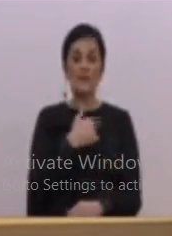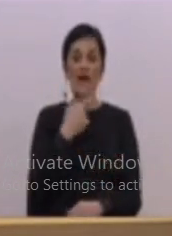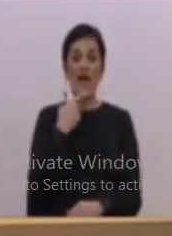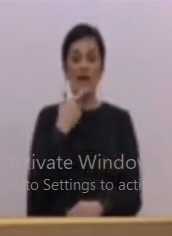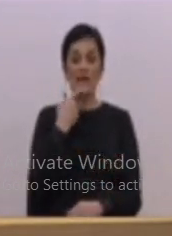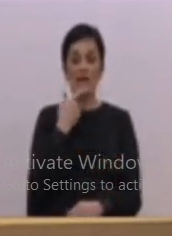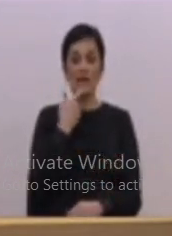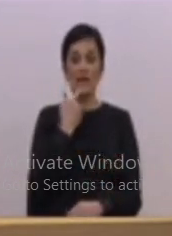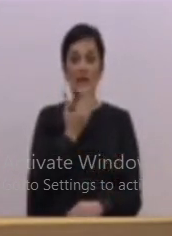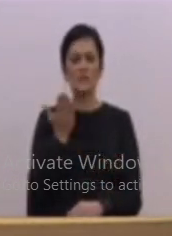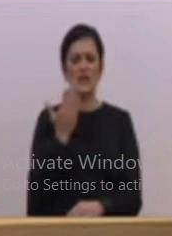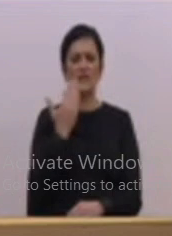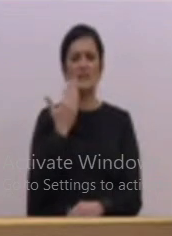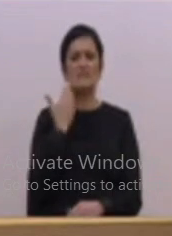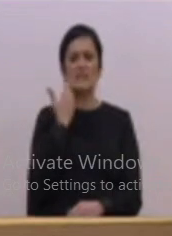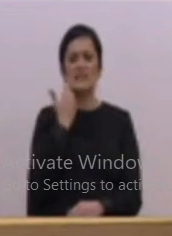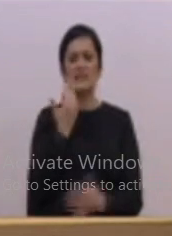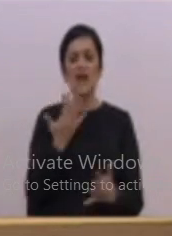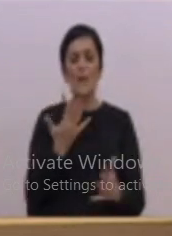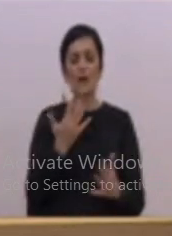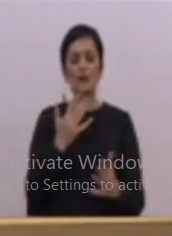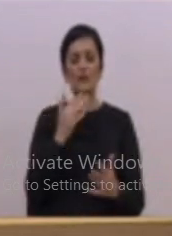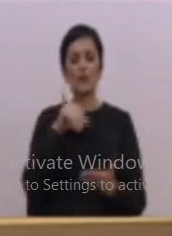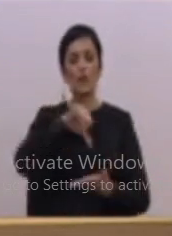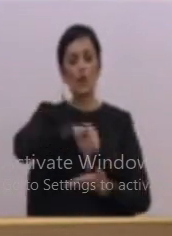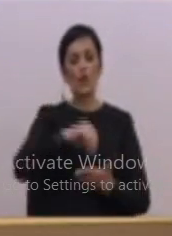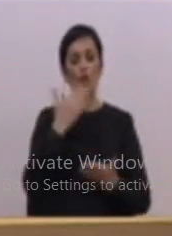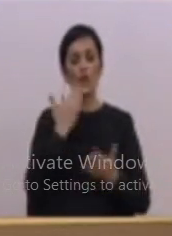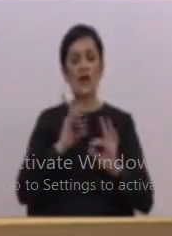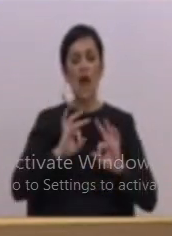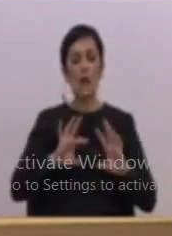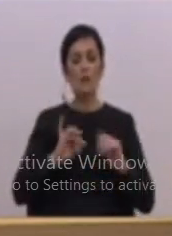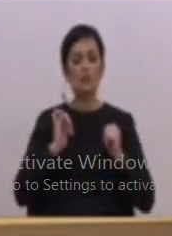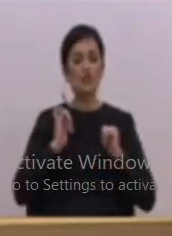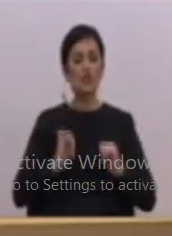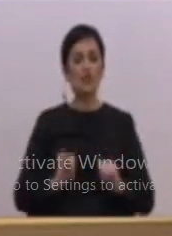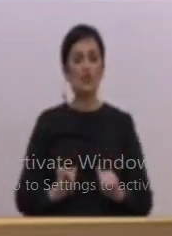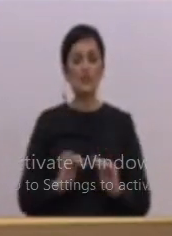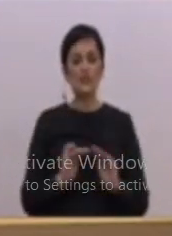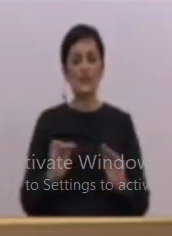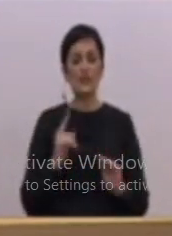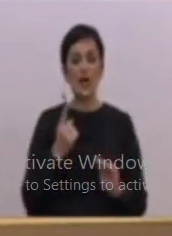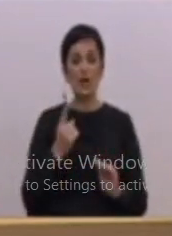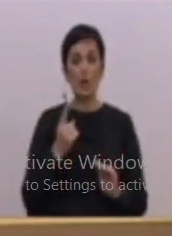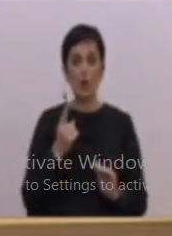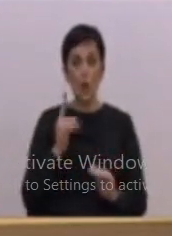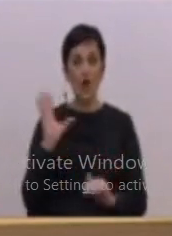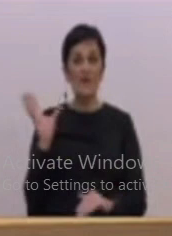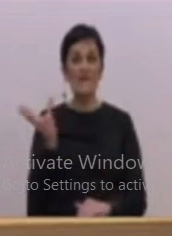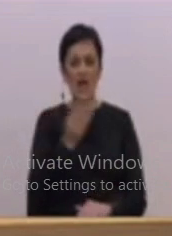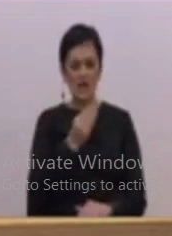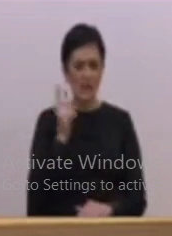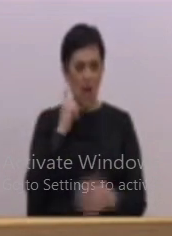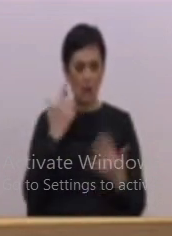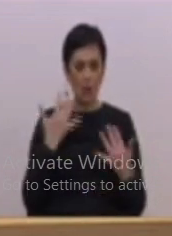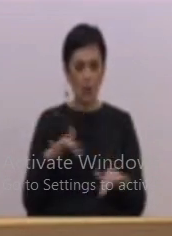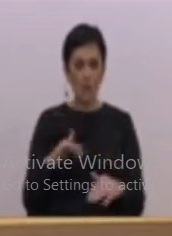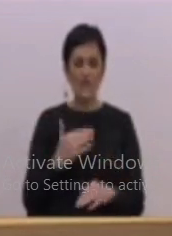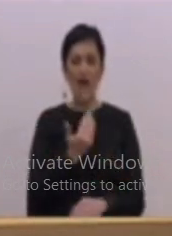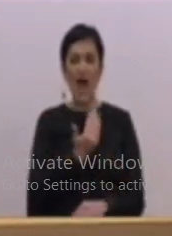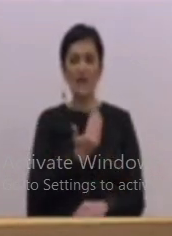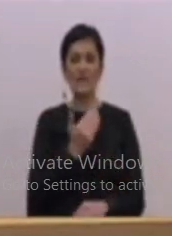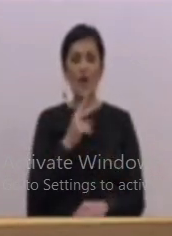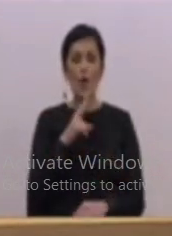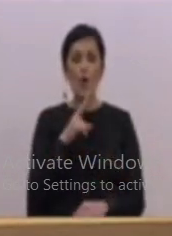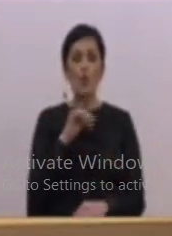თქვენს რატო გუსმენდით ამ შვიდად იმიტო რომ ყველამ გაიგო უკვე თქვენი